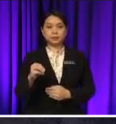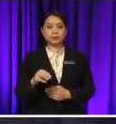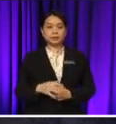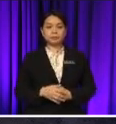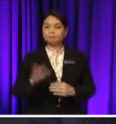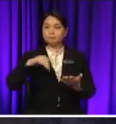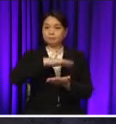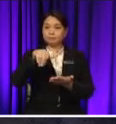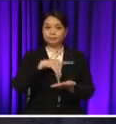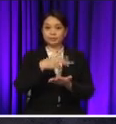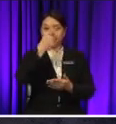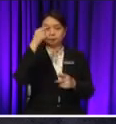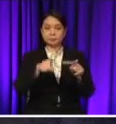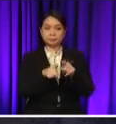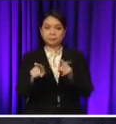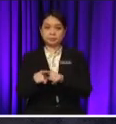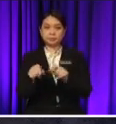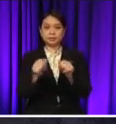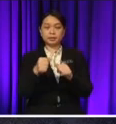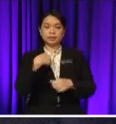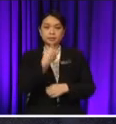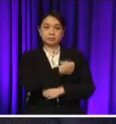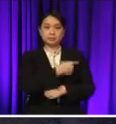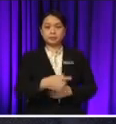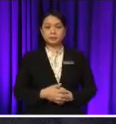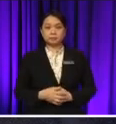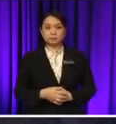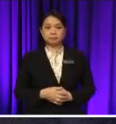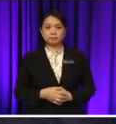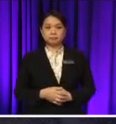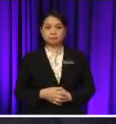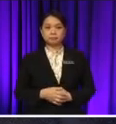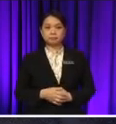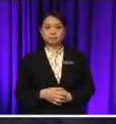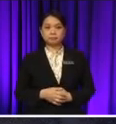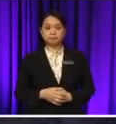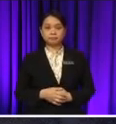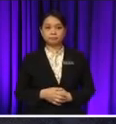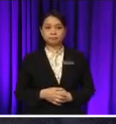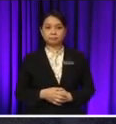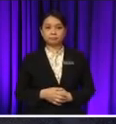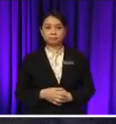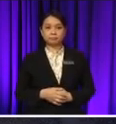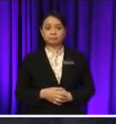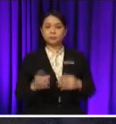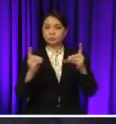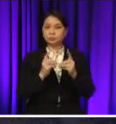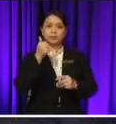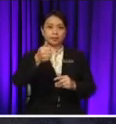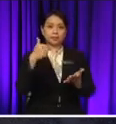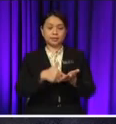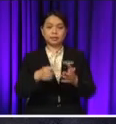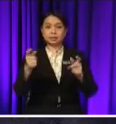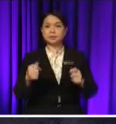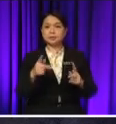juga Batisah dan Sudi bersama-sama kami penonton Didik TVM teruskan menuntut saluran Didik TV yang saya jumpa anda lagi saya ini sakit